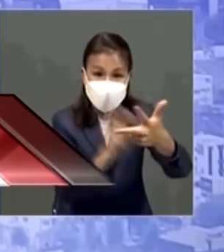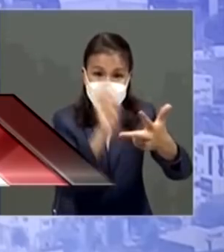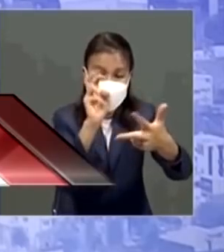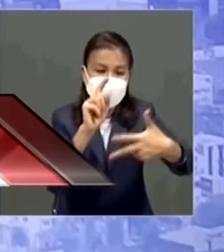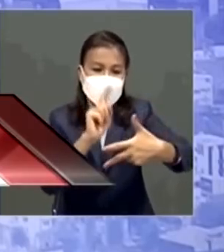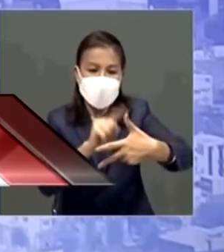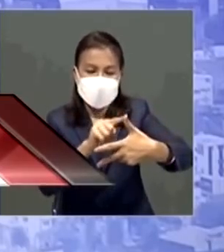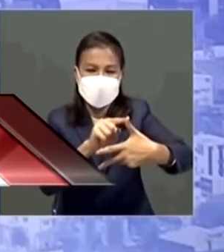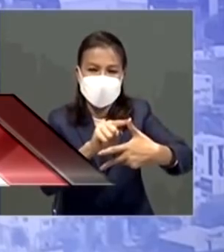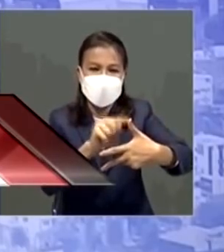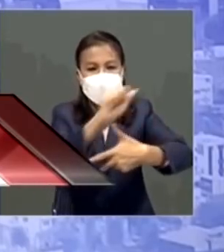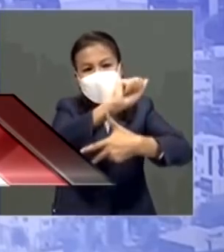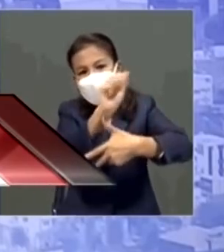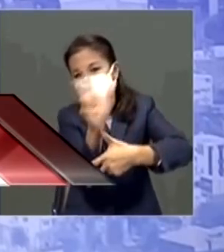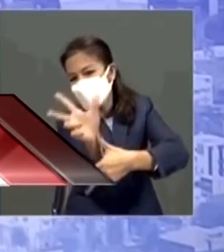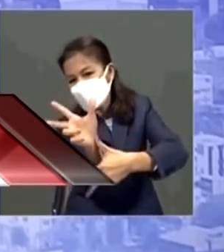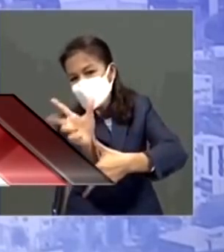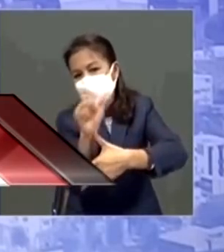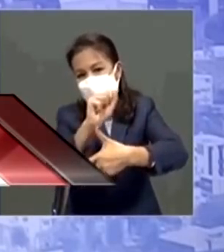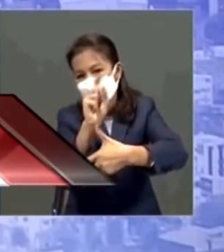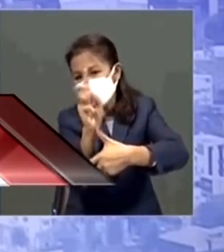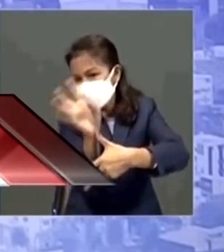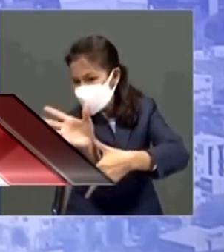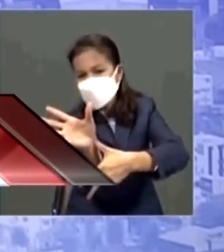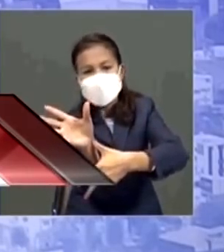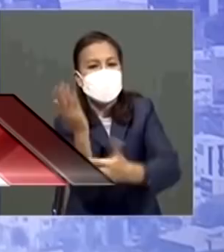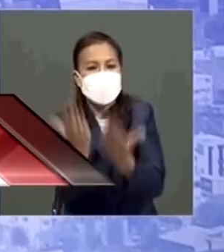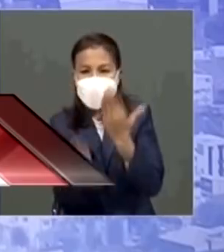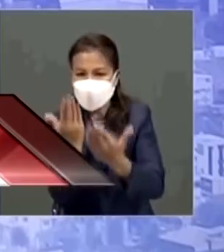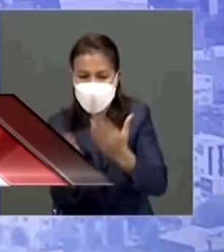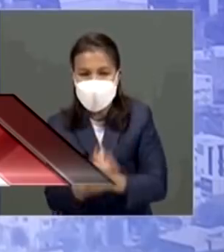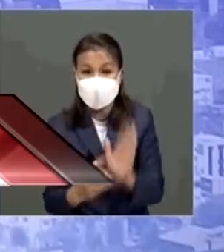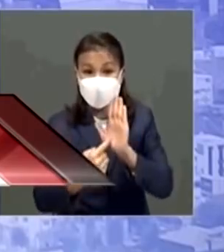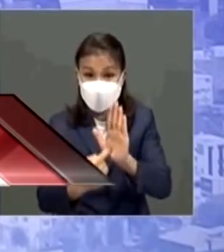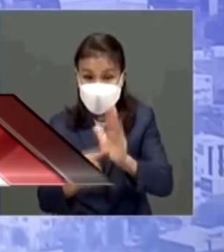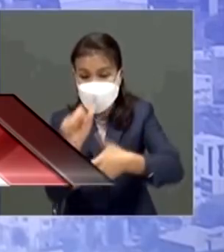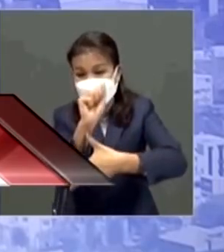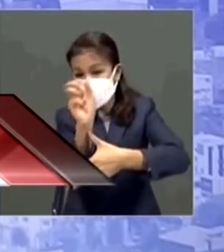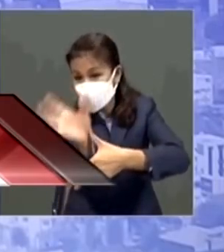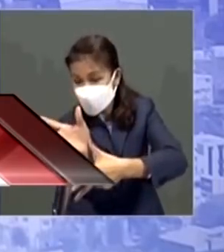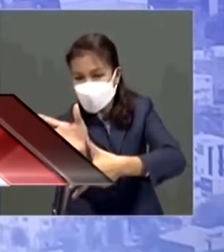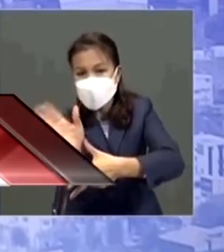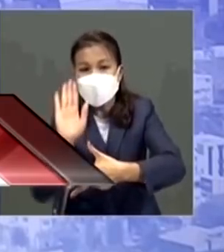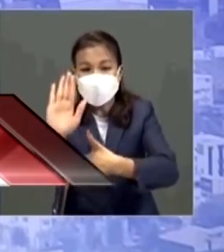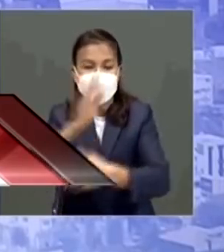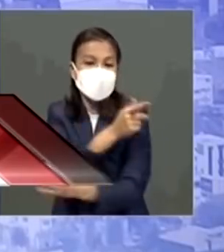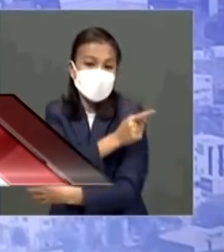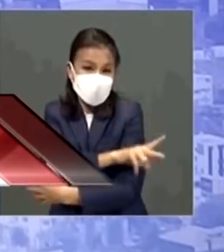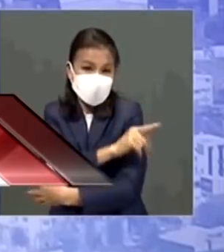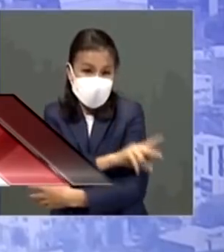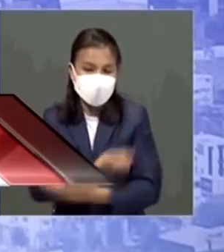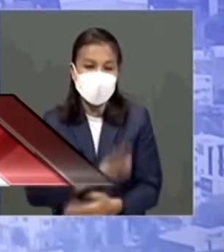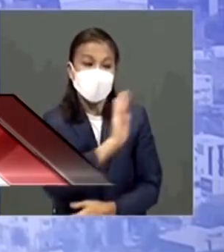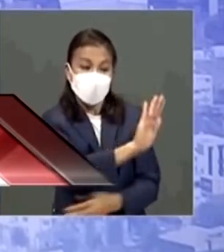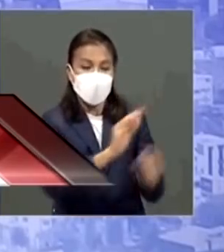1นั้นให้มีทางเลือกกับประชาชนนะครับที่หลากหลายขึ้นนะครับยกตัวอย่างเช่นเรื่องของที่จังหวัดภูเก็ตมีแ